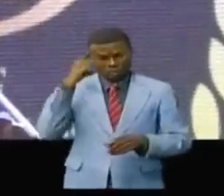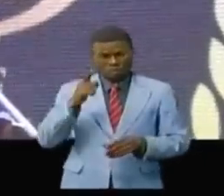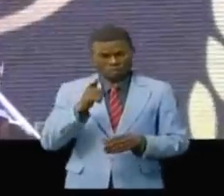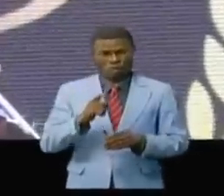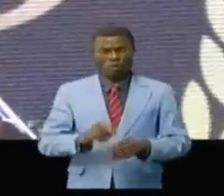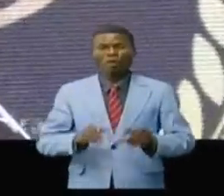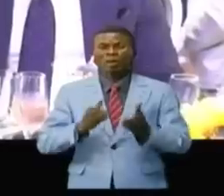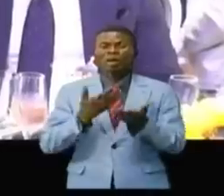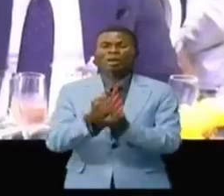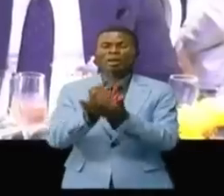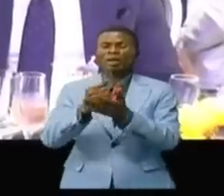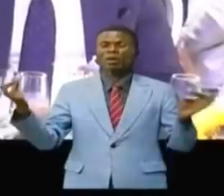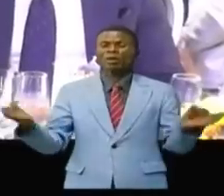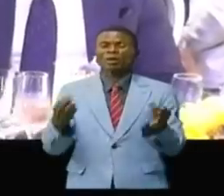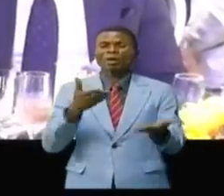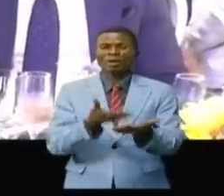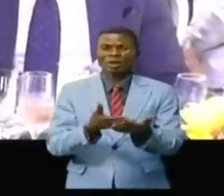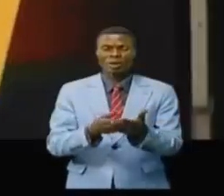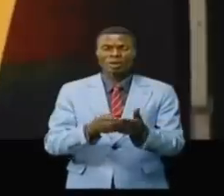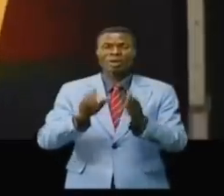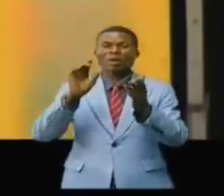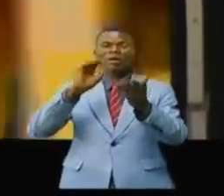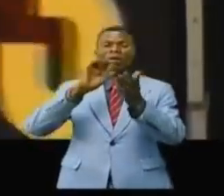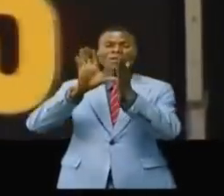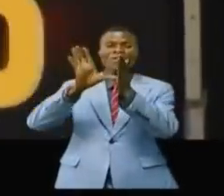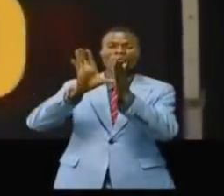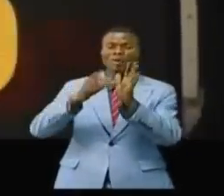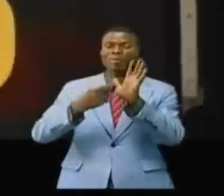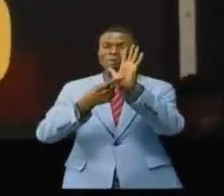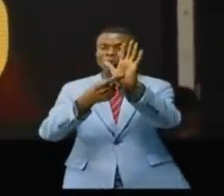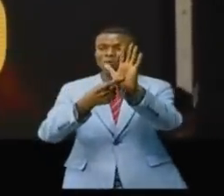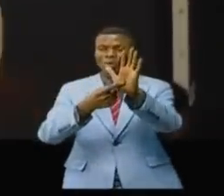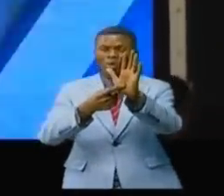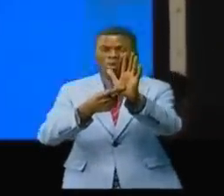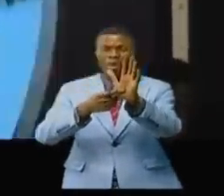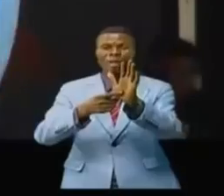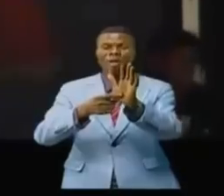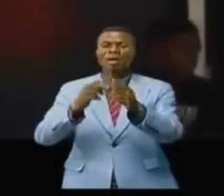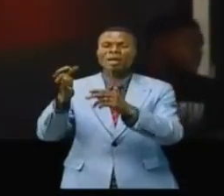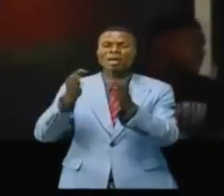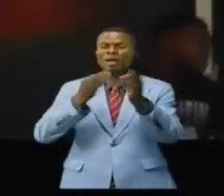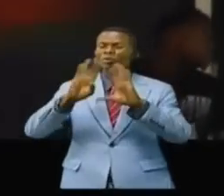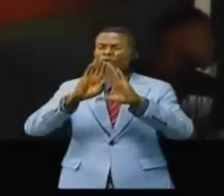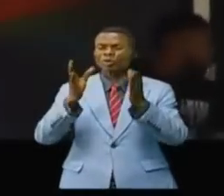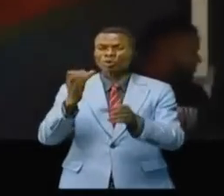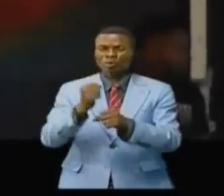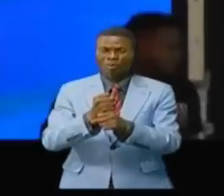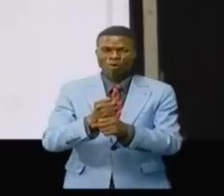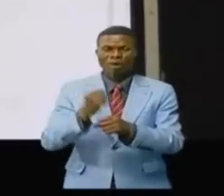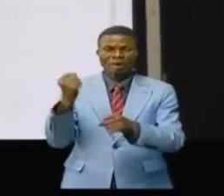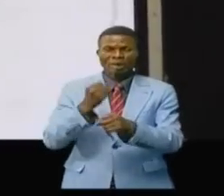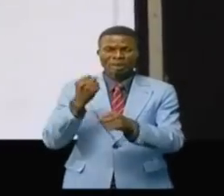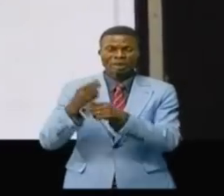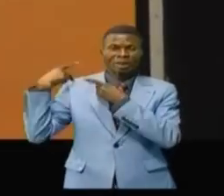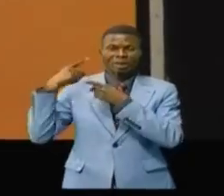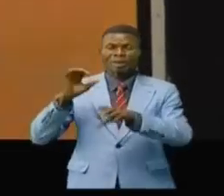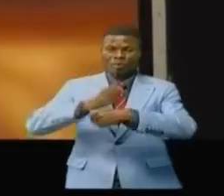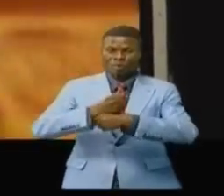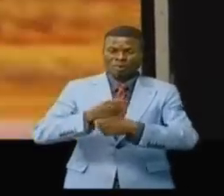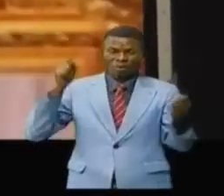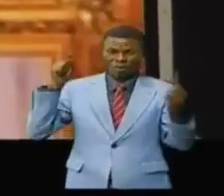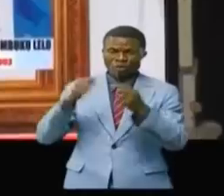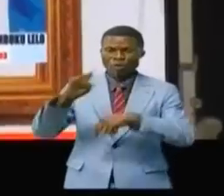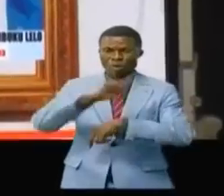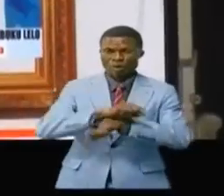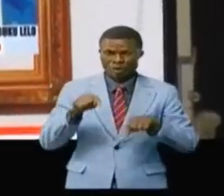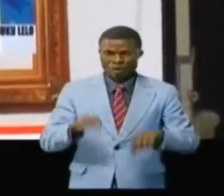l'assistance dans l'ambiance festive, une vidéo de plusieurs minutes relatant dans le moindre détail l'historique de l'IGF depuis sa création jusqu'à ses